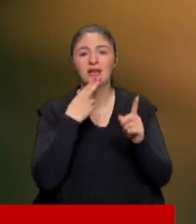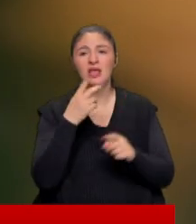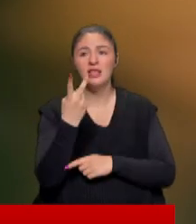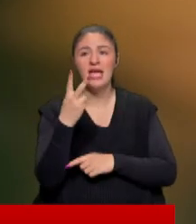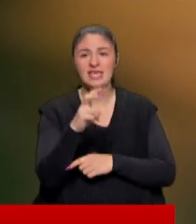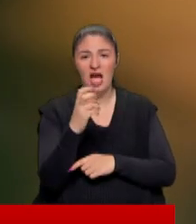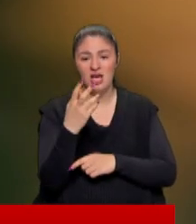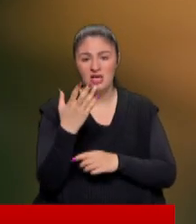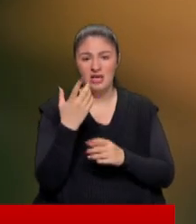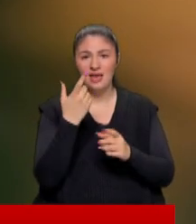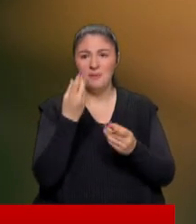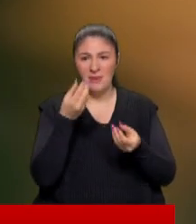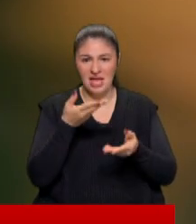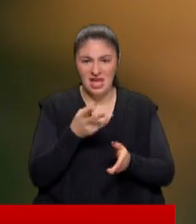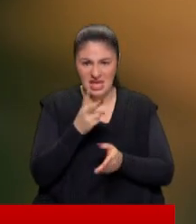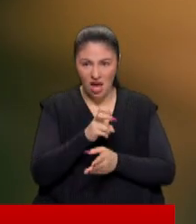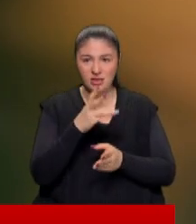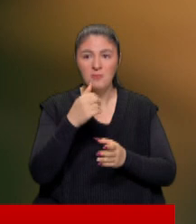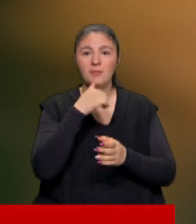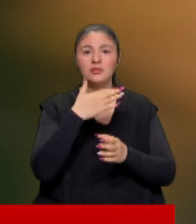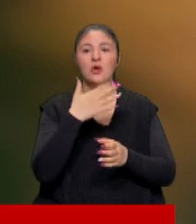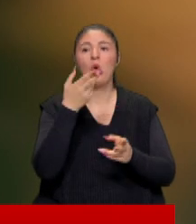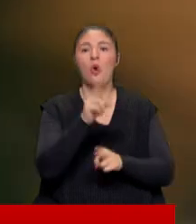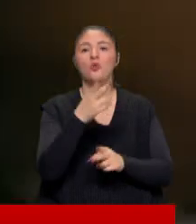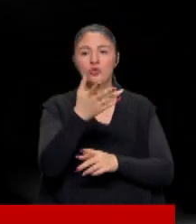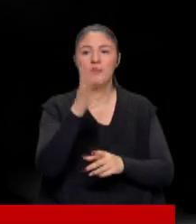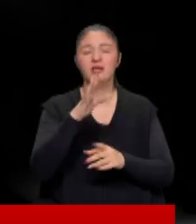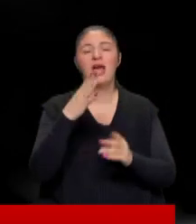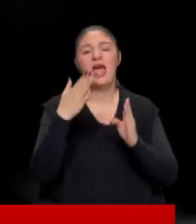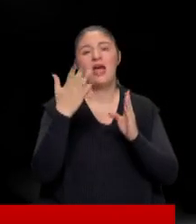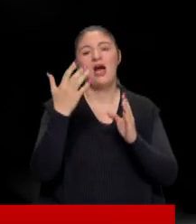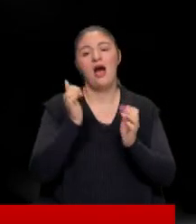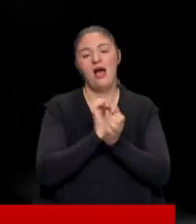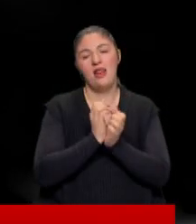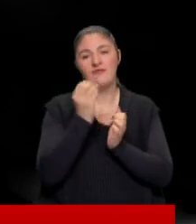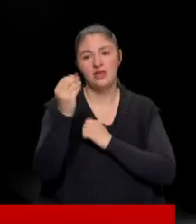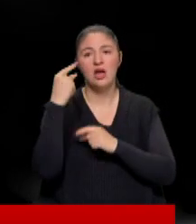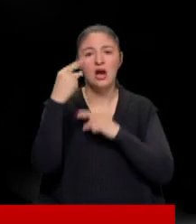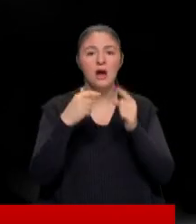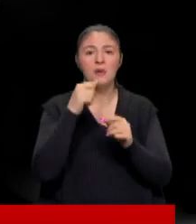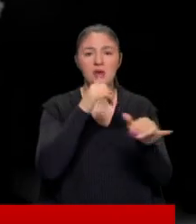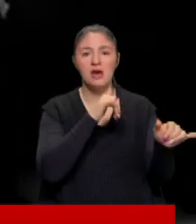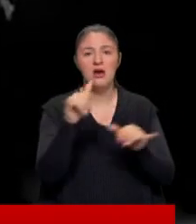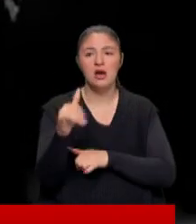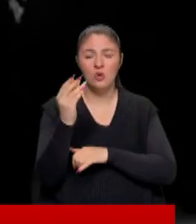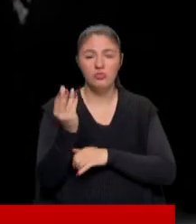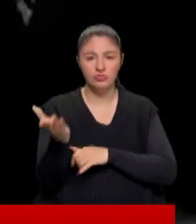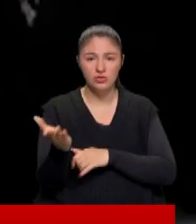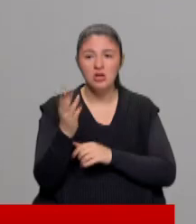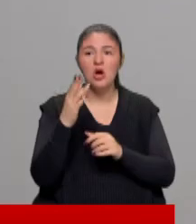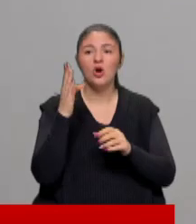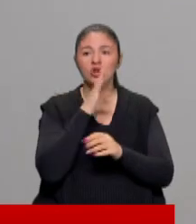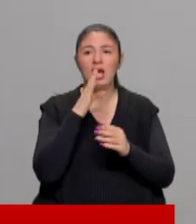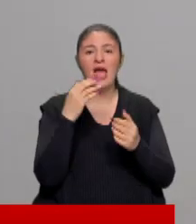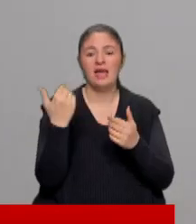henüz 2 aylıkken babası da cinayete kurban gitmişti. Evlatlık verildi. Aradan yıllar geçti. Kaderi babasıyla aynı oldu. Kocaeli'de